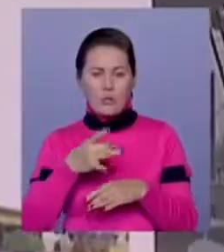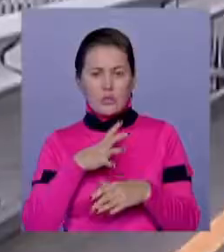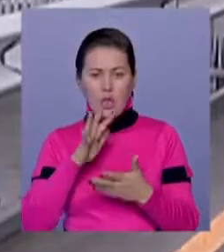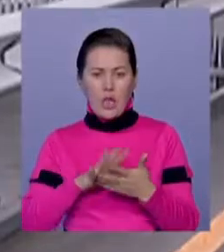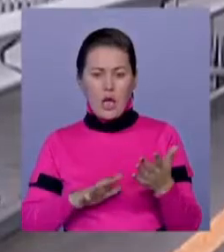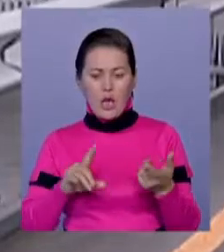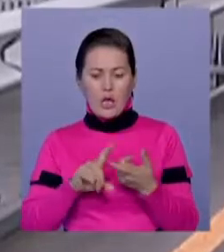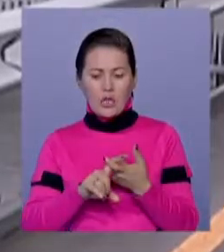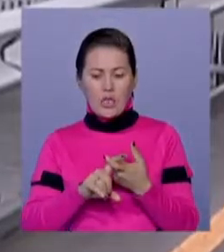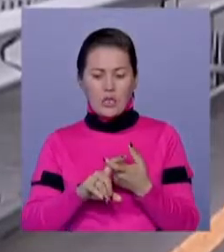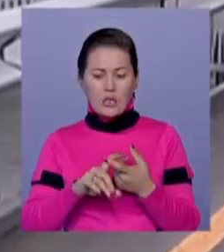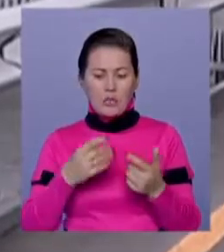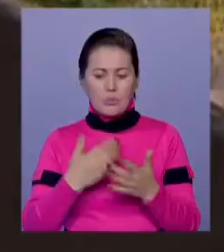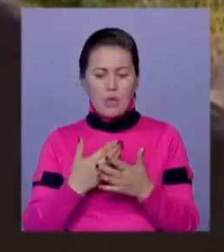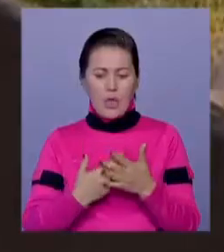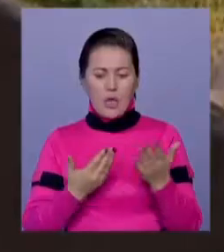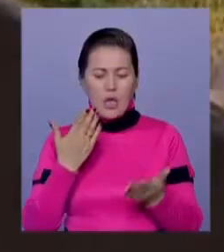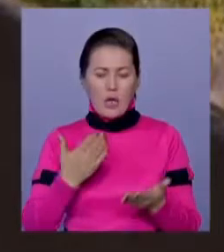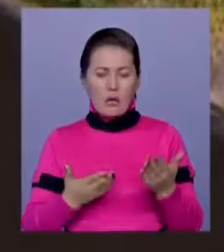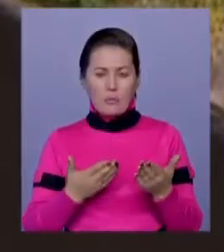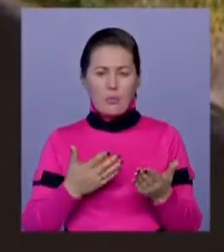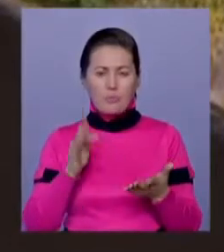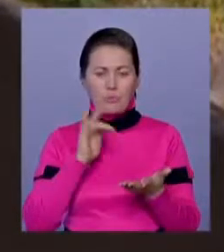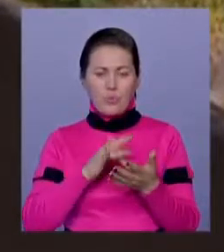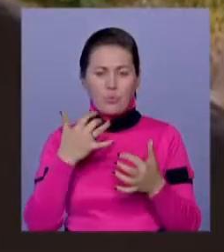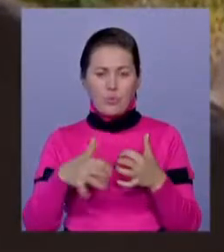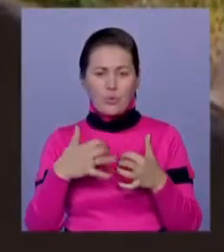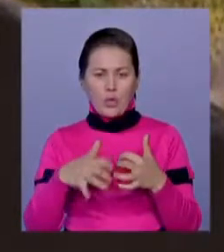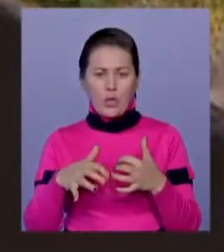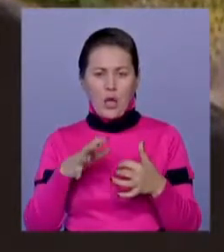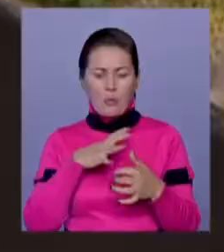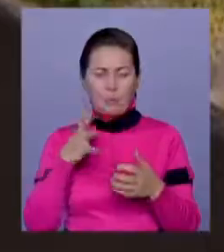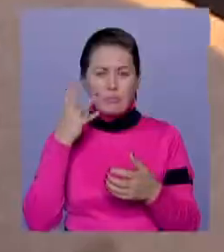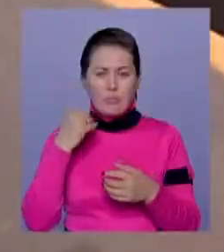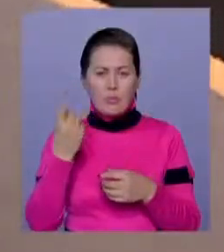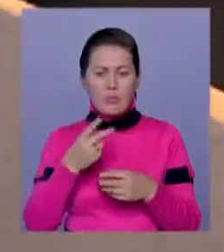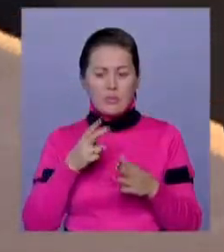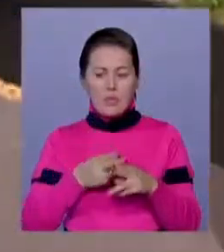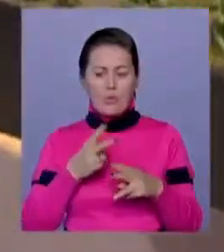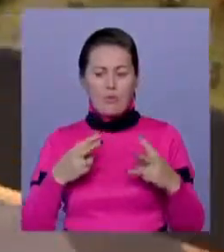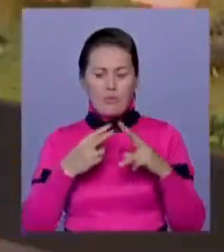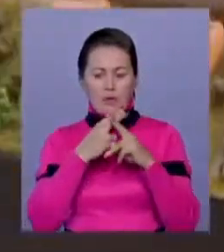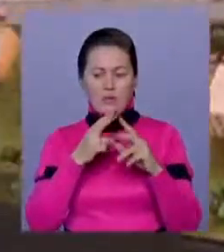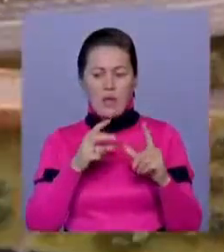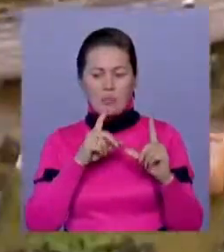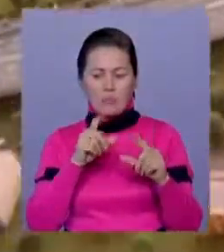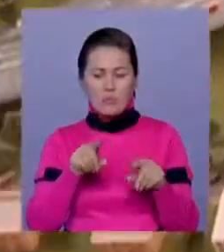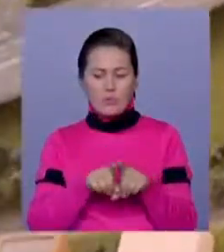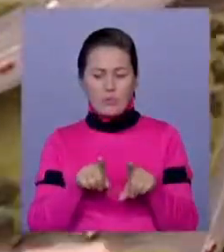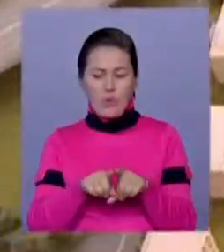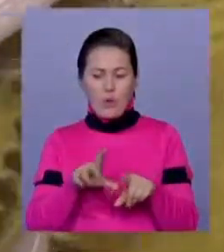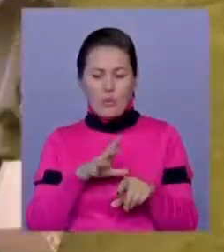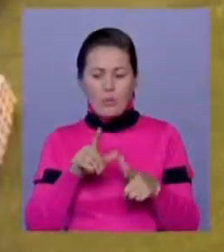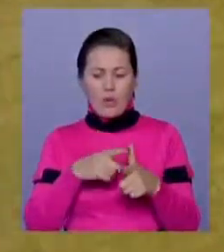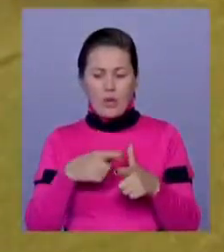жалғайды. Мысалға, егер де қаланың орталығынан Алматы бір темір жол вокзалына дейін,